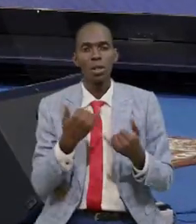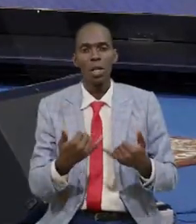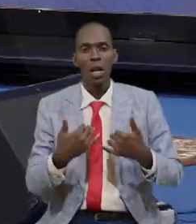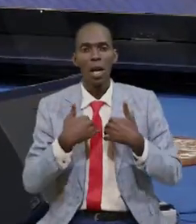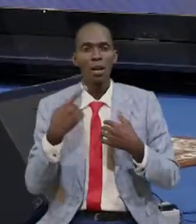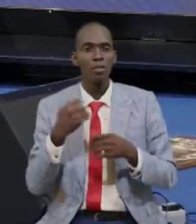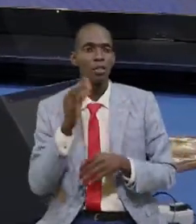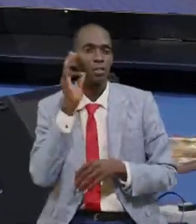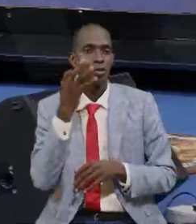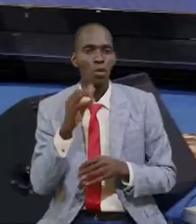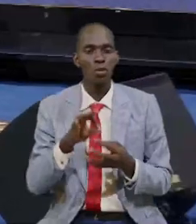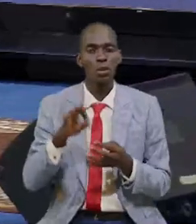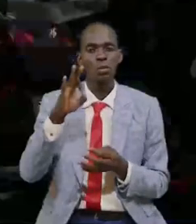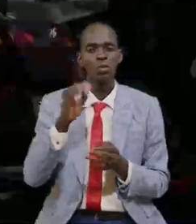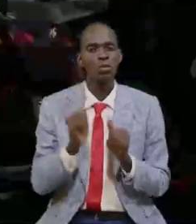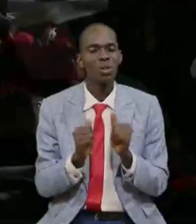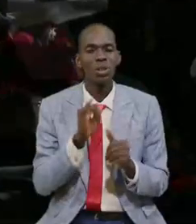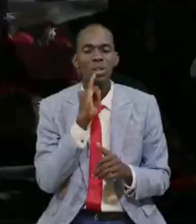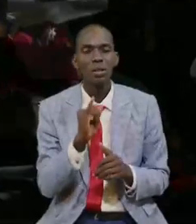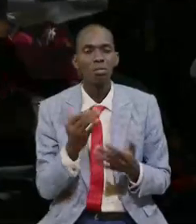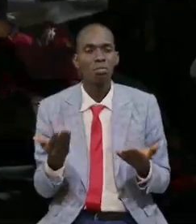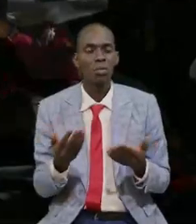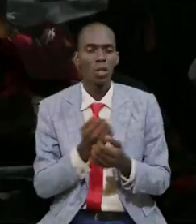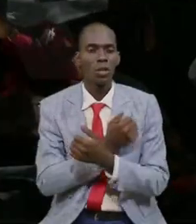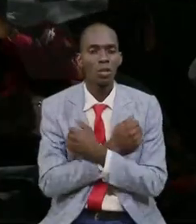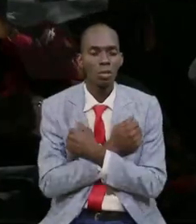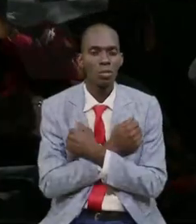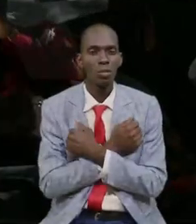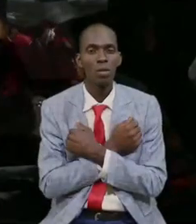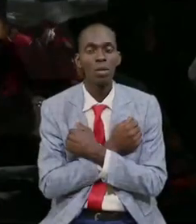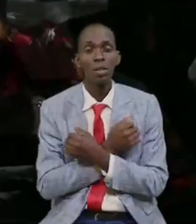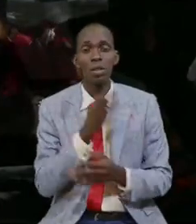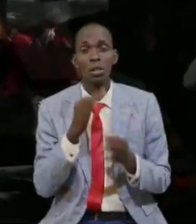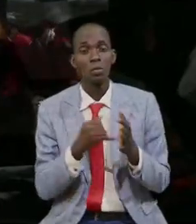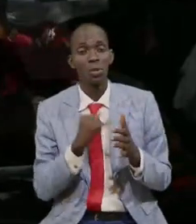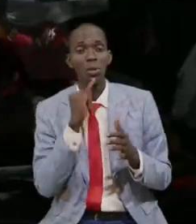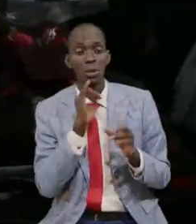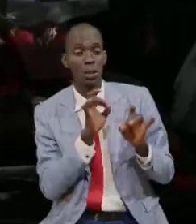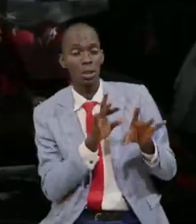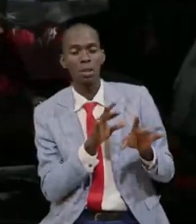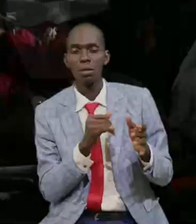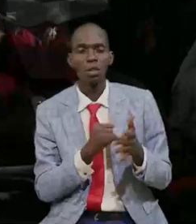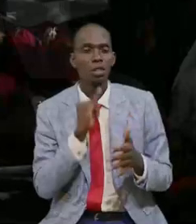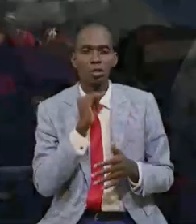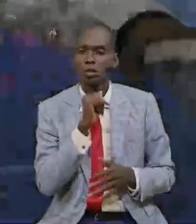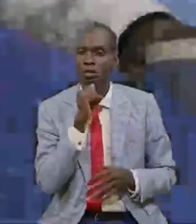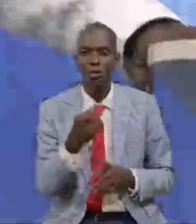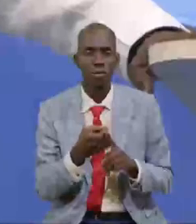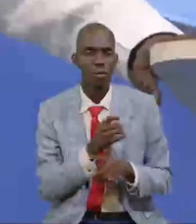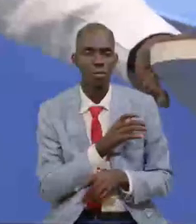et le fruit de l'Esprit. C'est quoi? C'est l'amour. Si c'est la haine, cela ne vient pas de